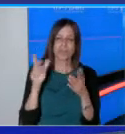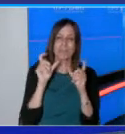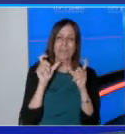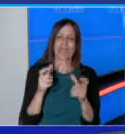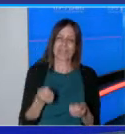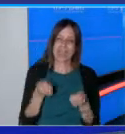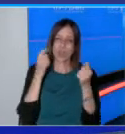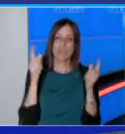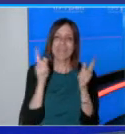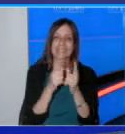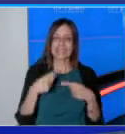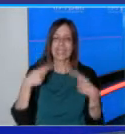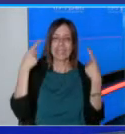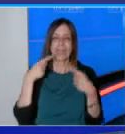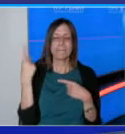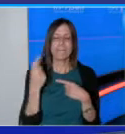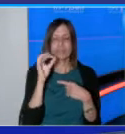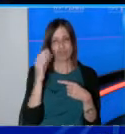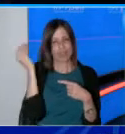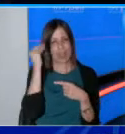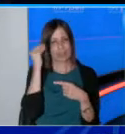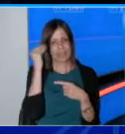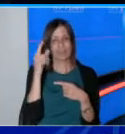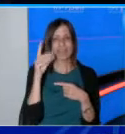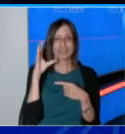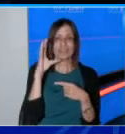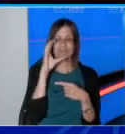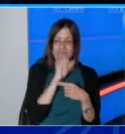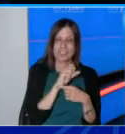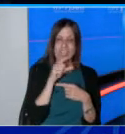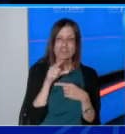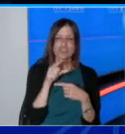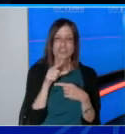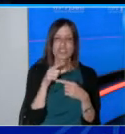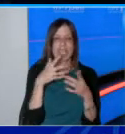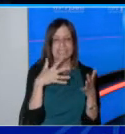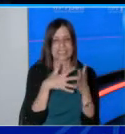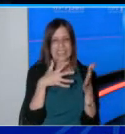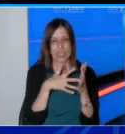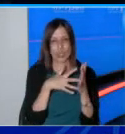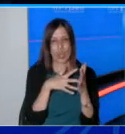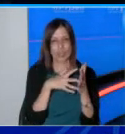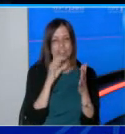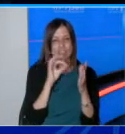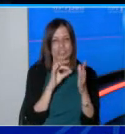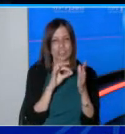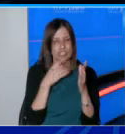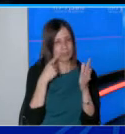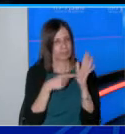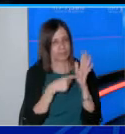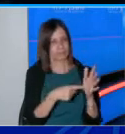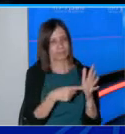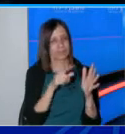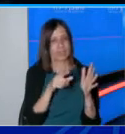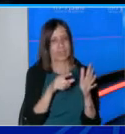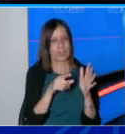שבו מקצרים את ימי הבידוד עבור תלמידים, והתפיסה שבעצם סריקות ברקוד באירועים במקום רק